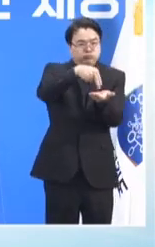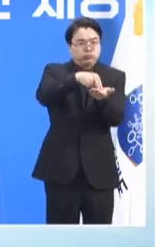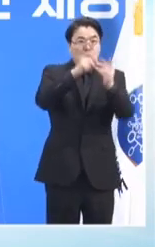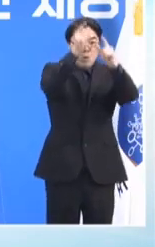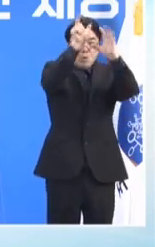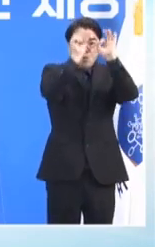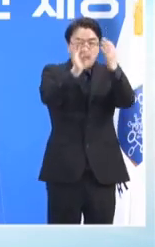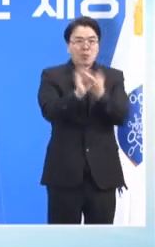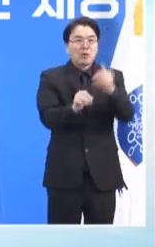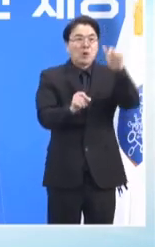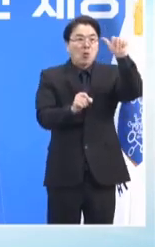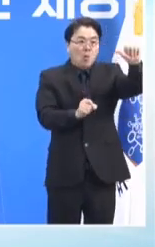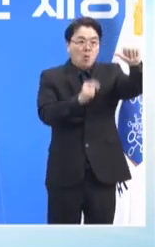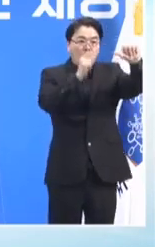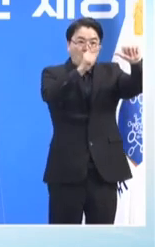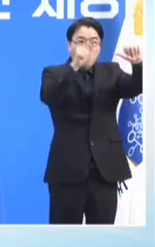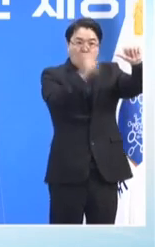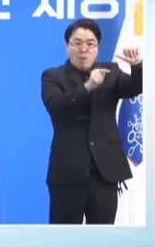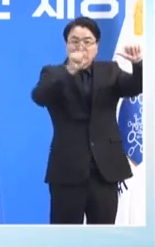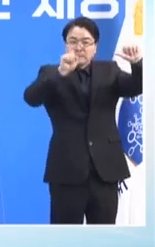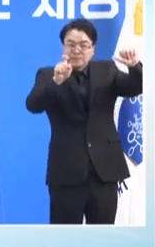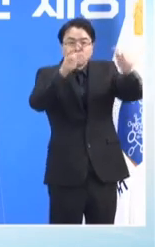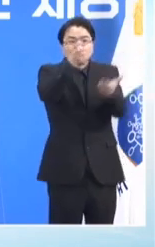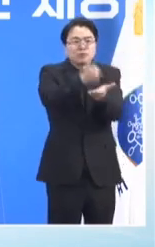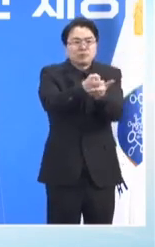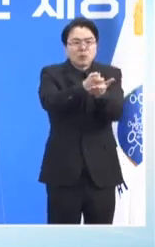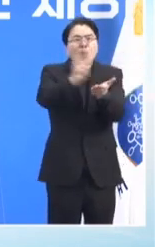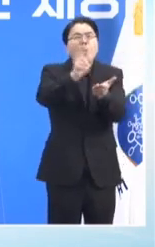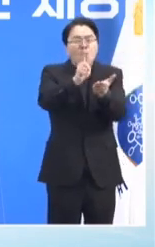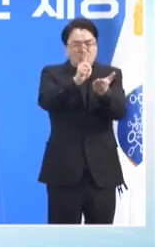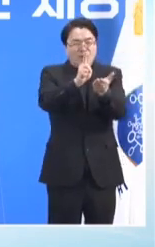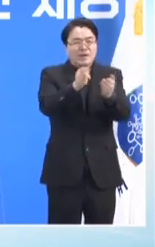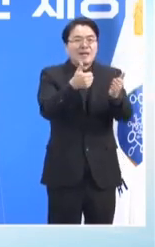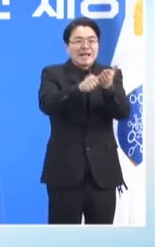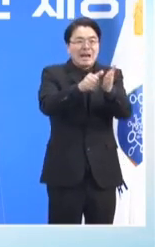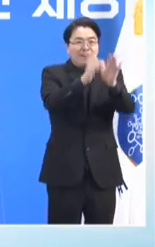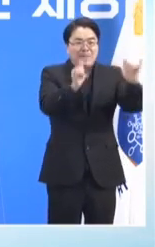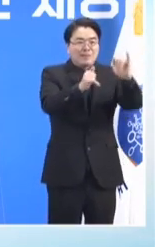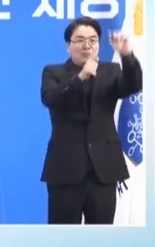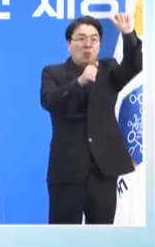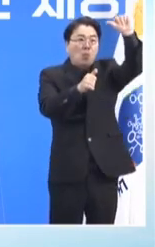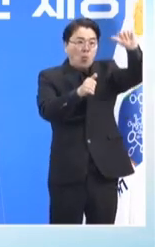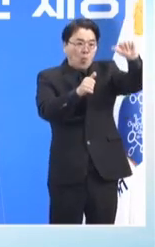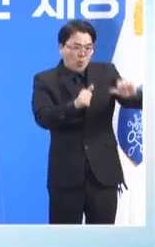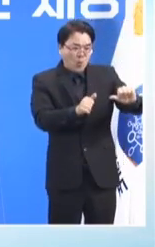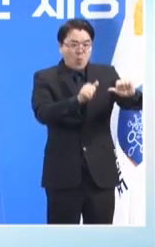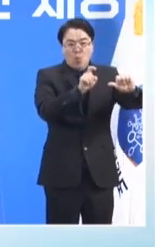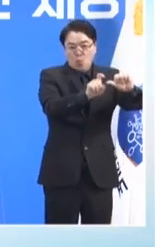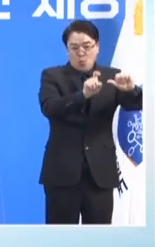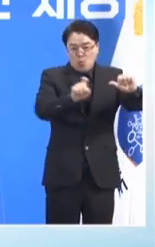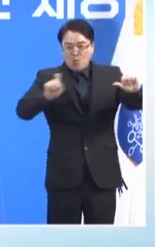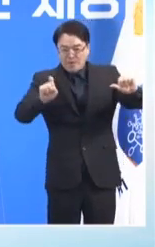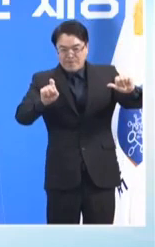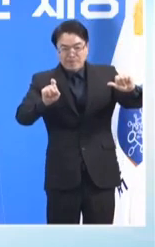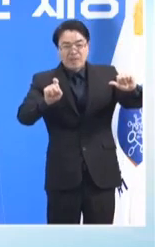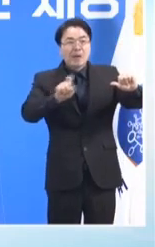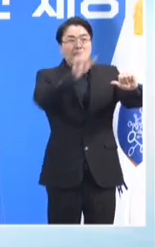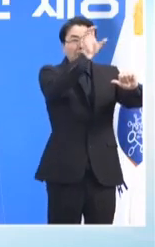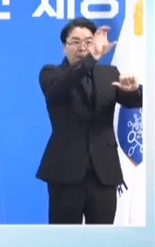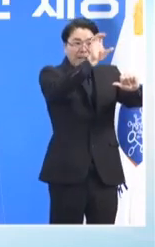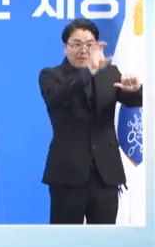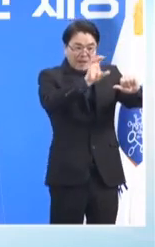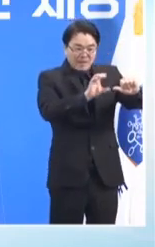적용하여 인공 구조물의 수직 간격 5cm, 수평 간격 10cm 미만의 무늬를 넣어